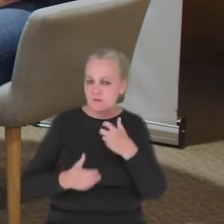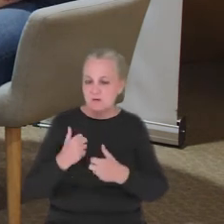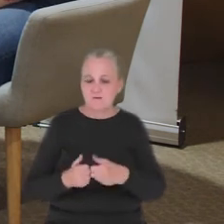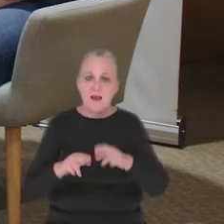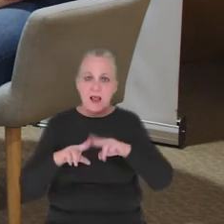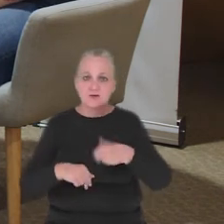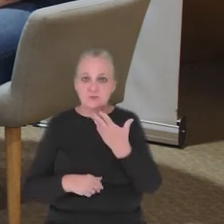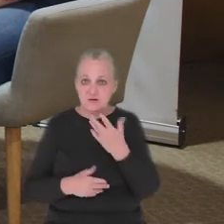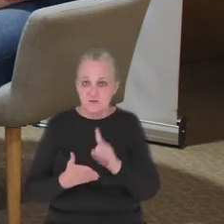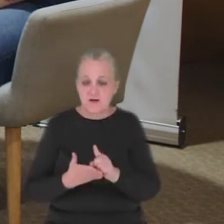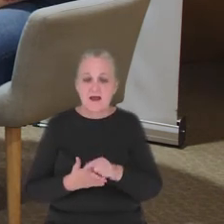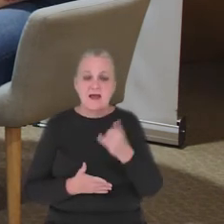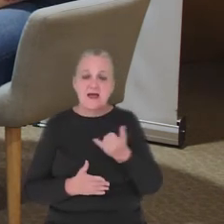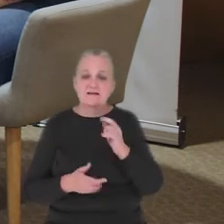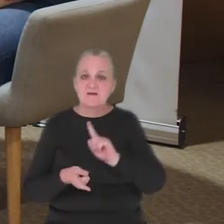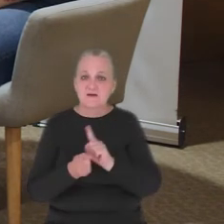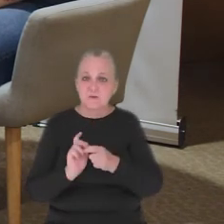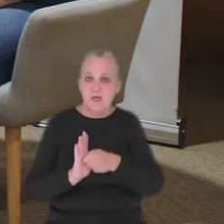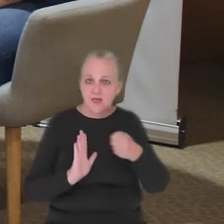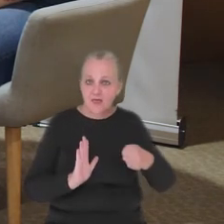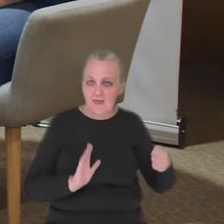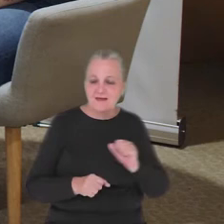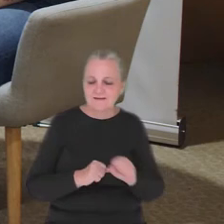5 minut, a zawsze ciągniemy te spotkania dużo dłużej.